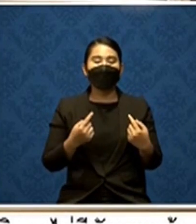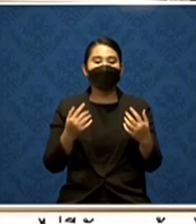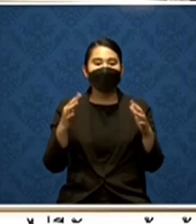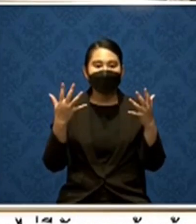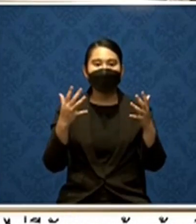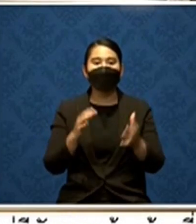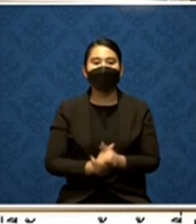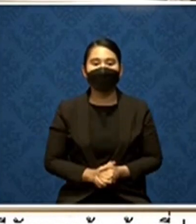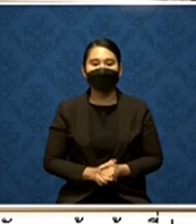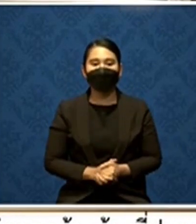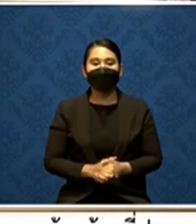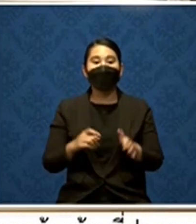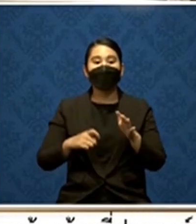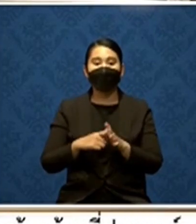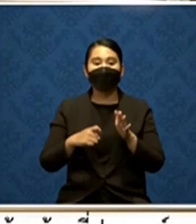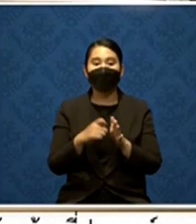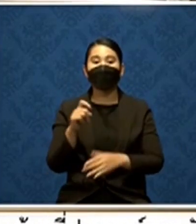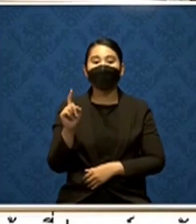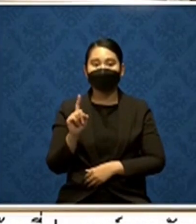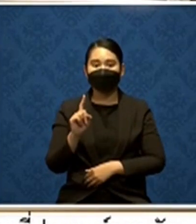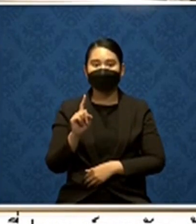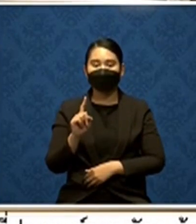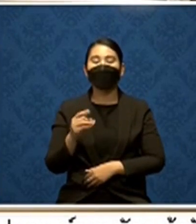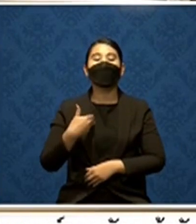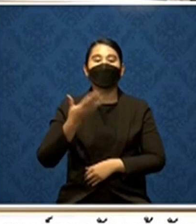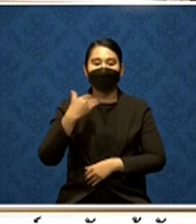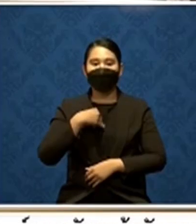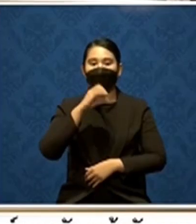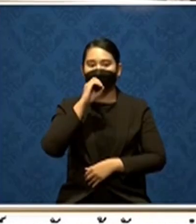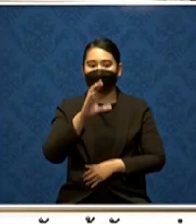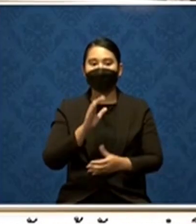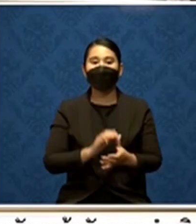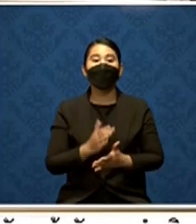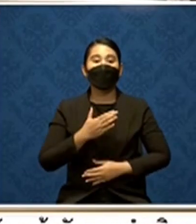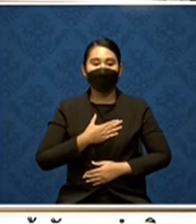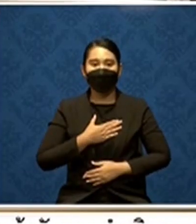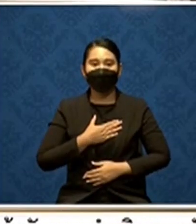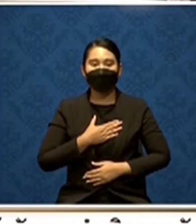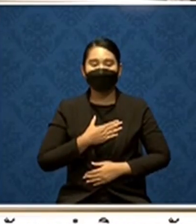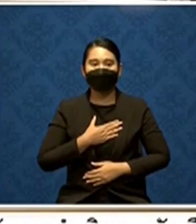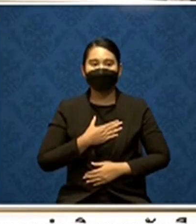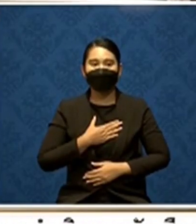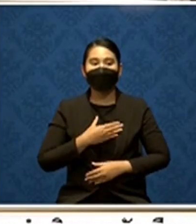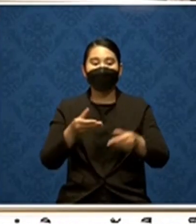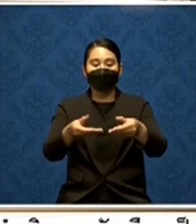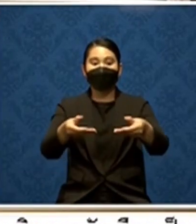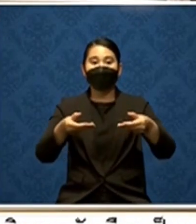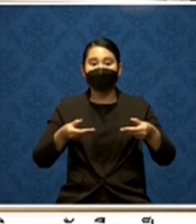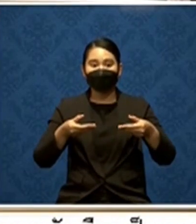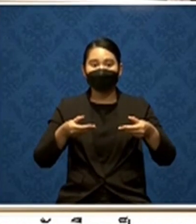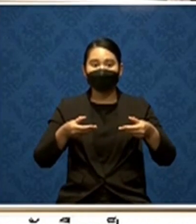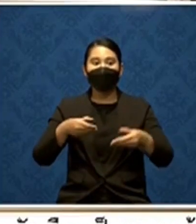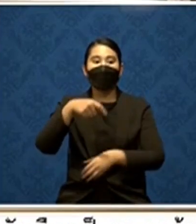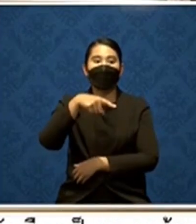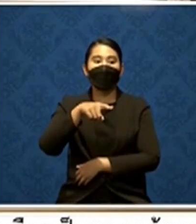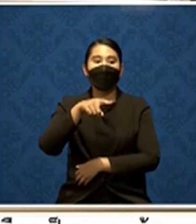พทย์ด้วยเหตุผลที่กล่าวมาข้างต้นกระผมจึงไม่อาจรับหลักการแห่